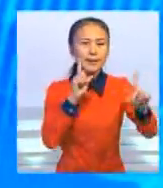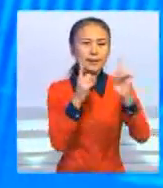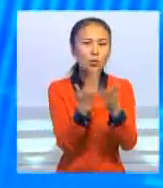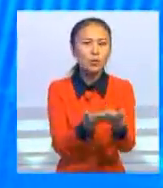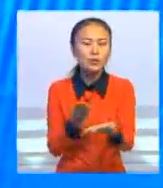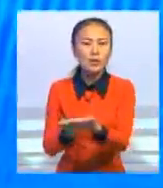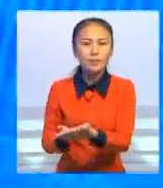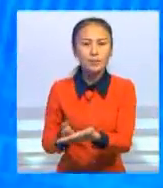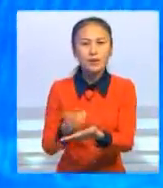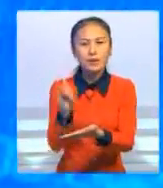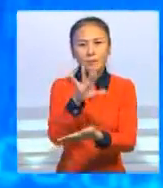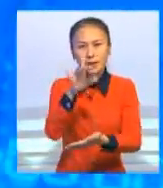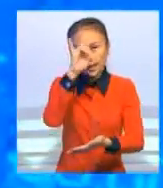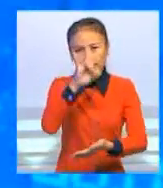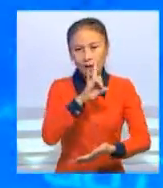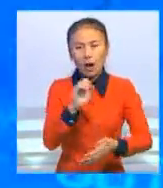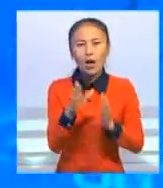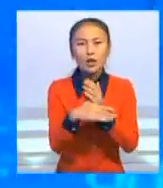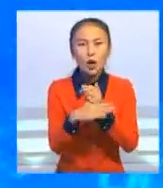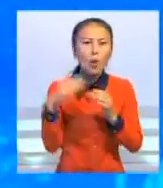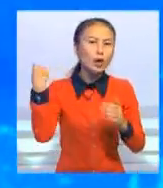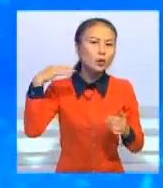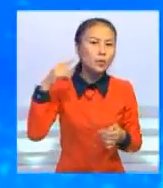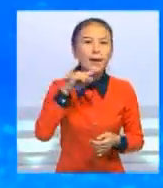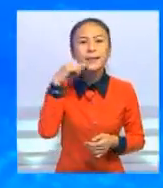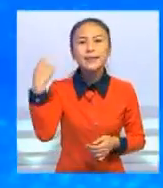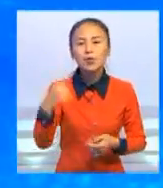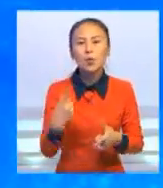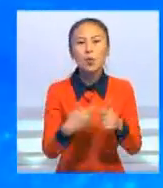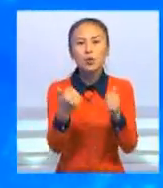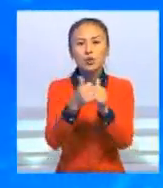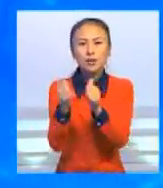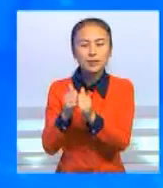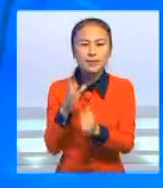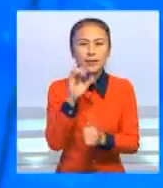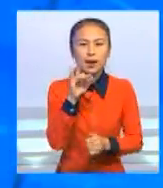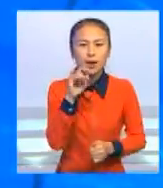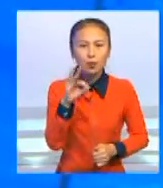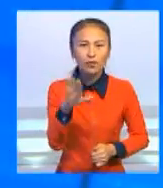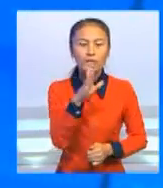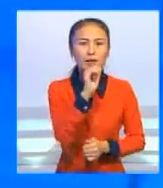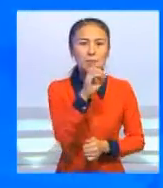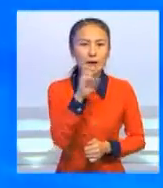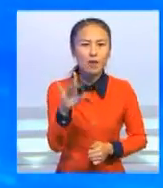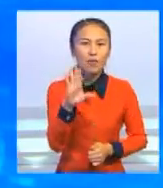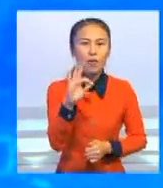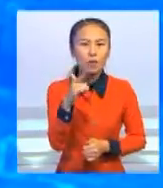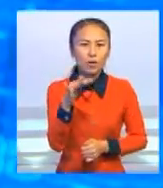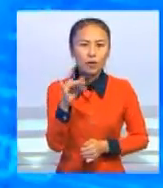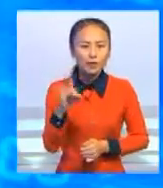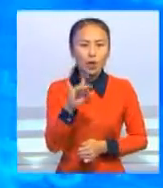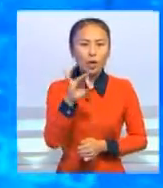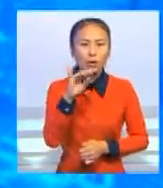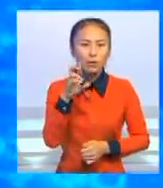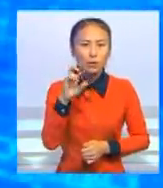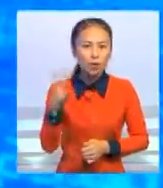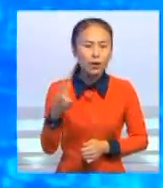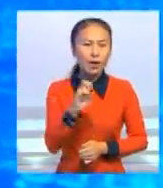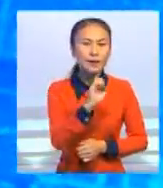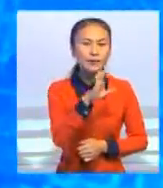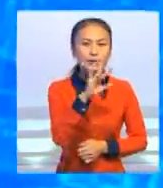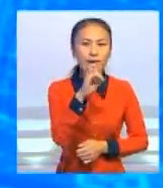Бірлескен кеңес отырысына Батыс Қазақстан, Атырау, Ақтөбе және Ресейдің көршілес орналасқан Саратов, Самара, Волгоград, Орынбор